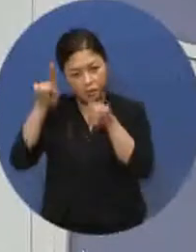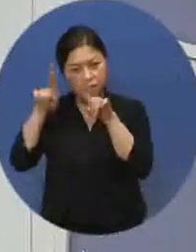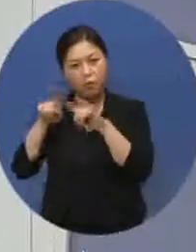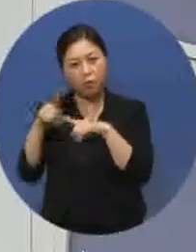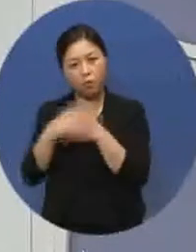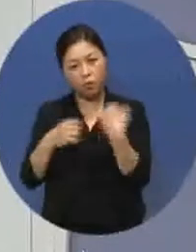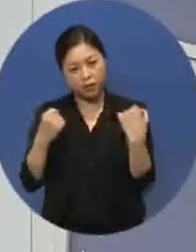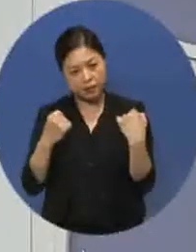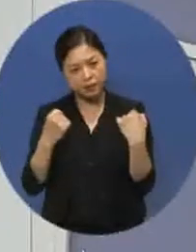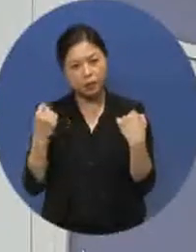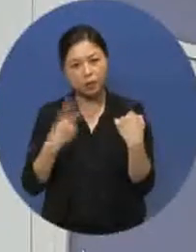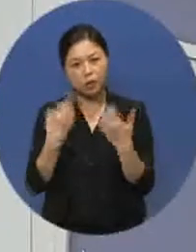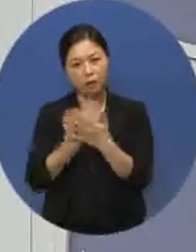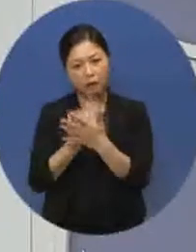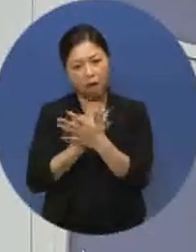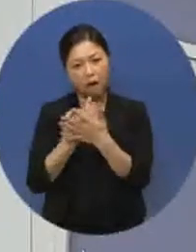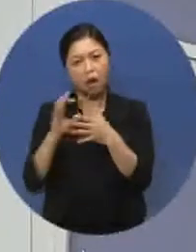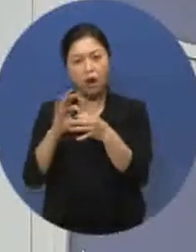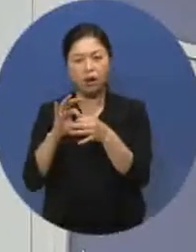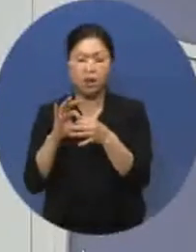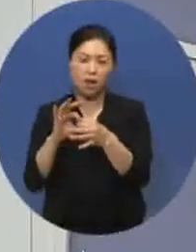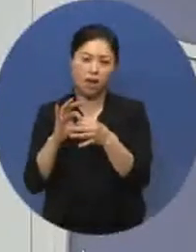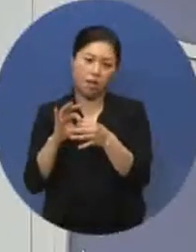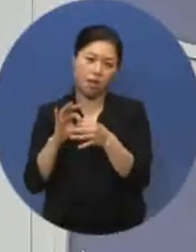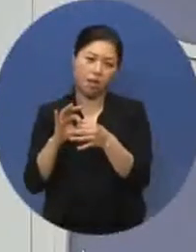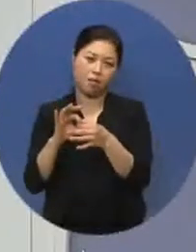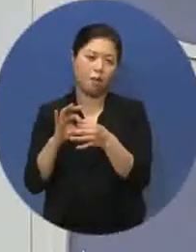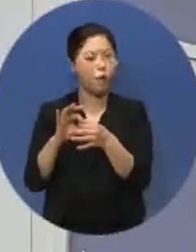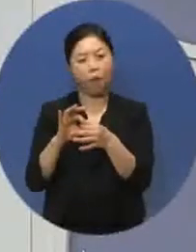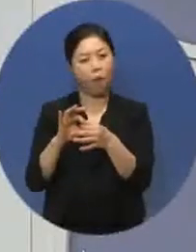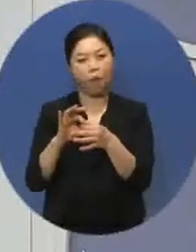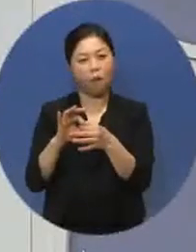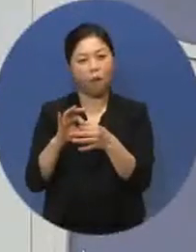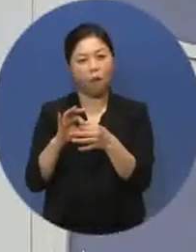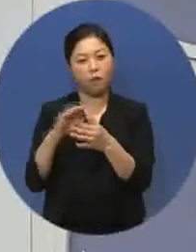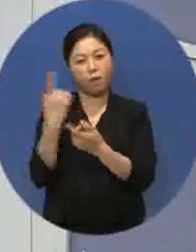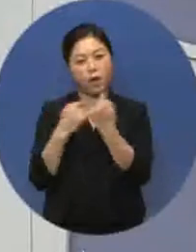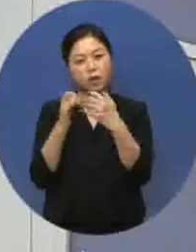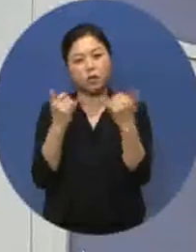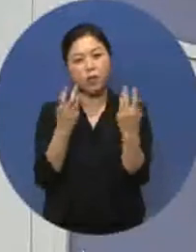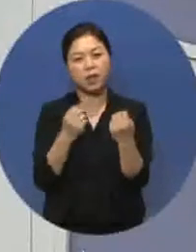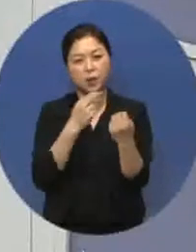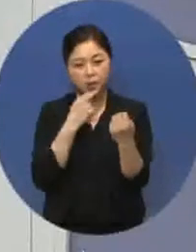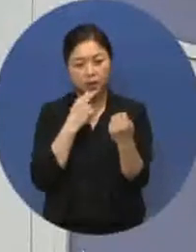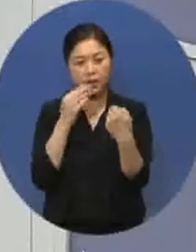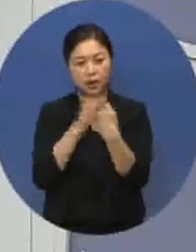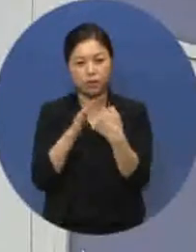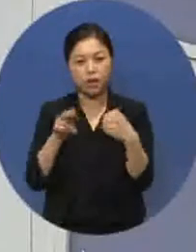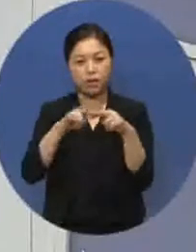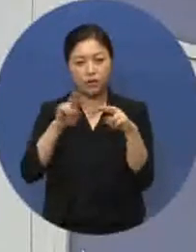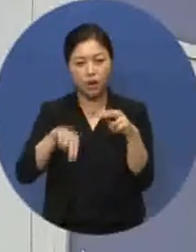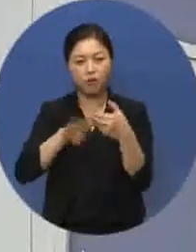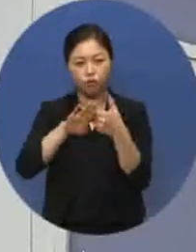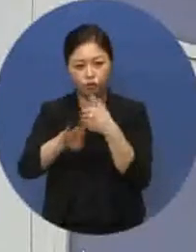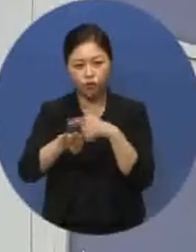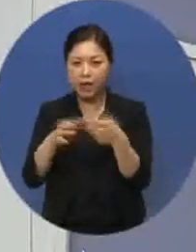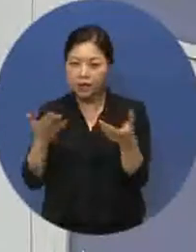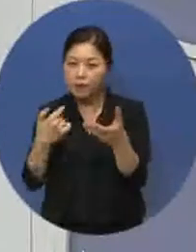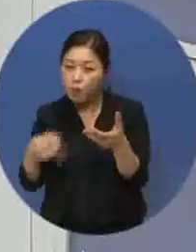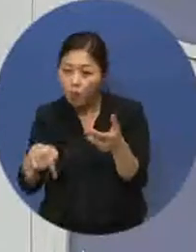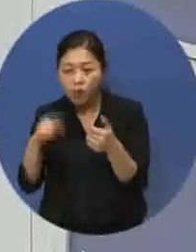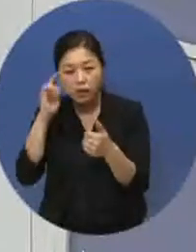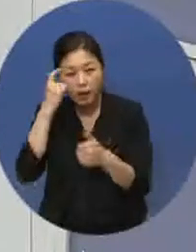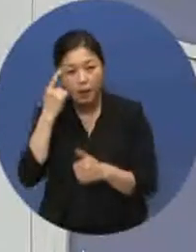또한 이제 수임 의뢰인들이 관계도 좀 약해질 수 있으니까 그 후에 은퇴 이후에 할 만한 것으로 어떤 것이